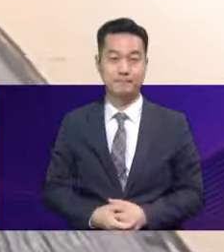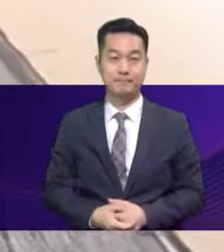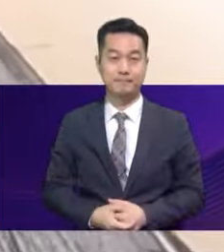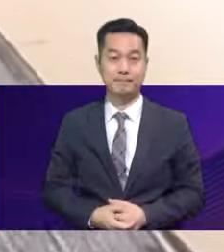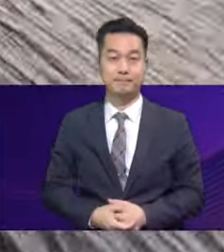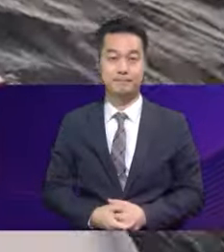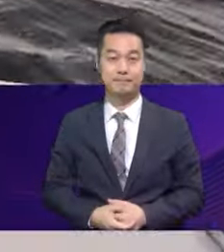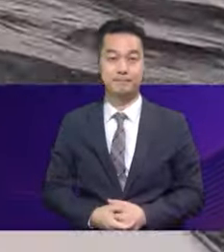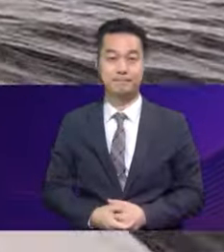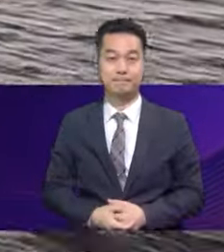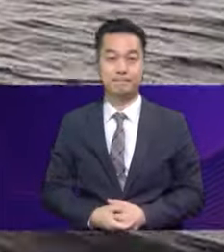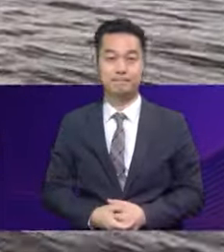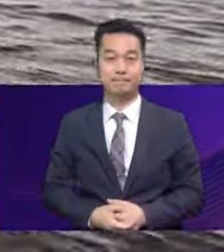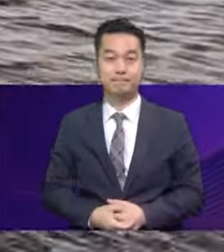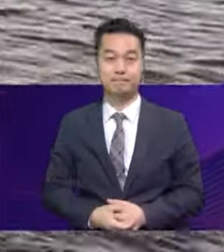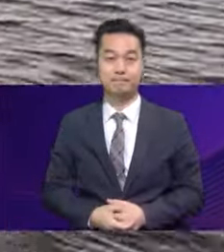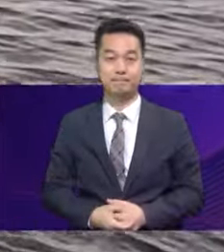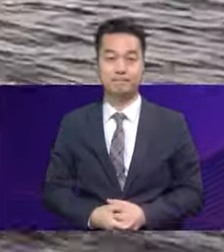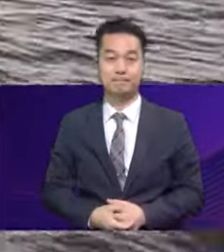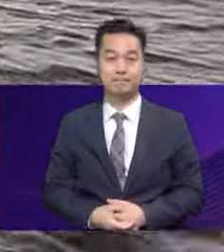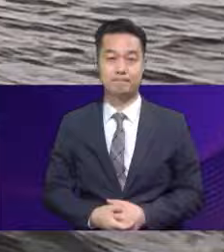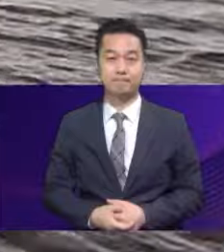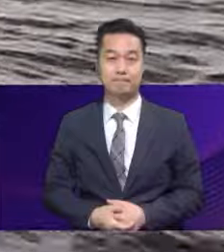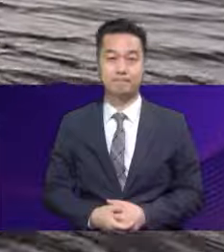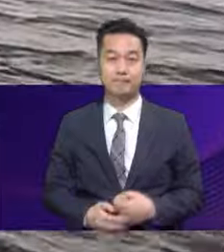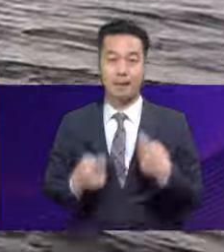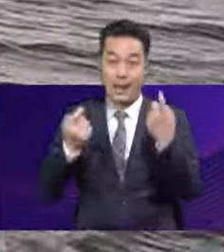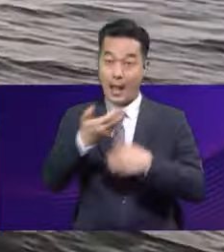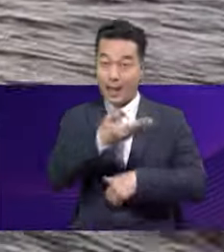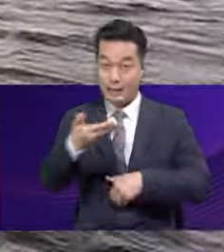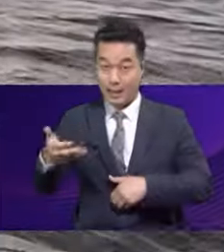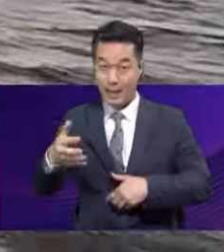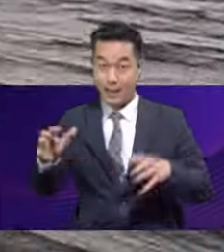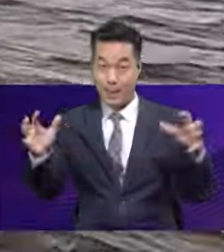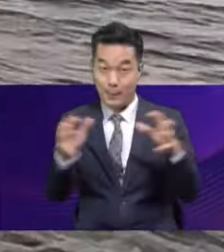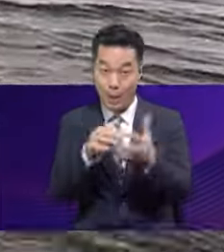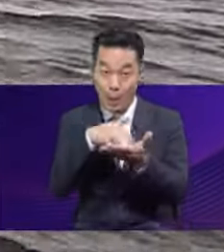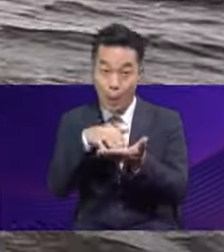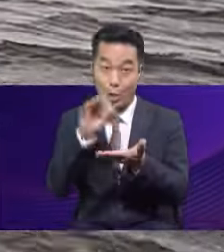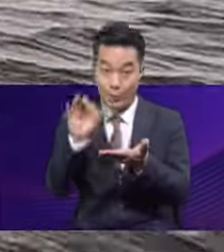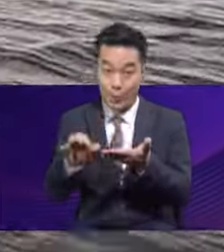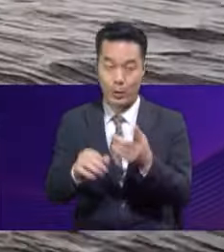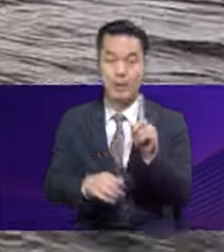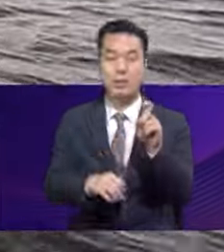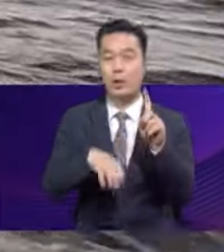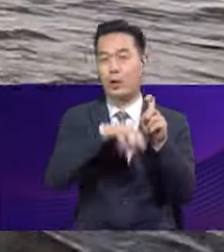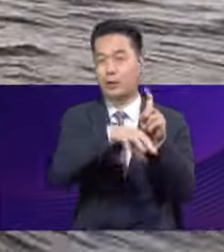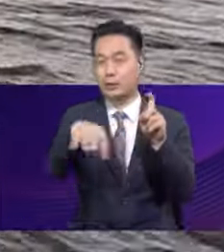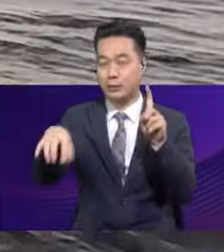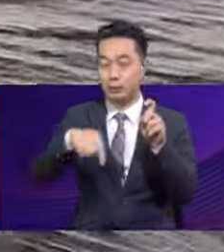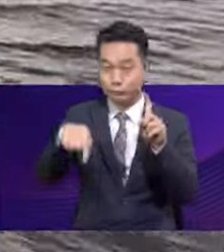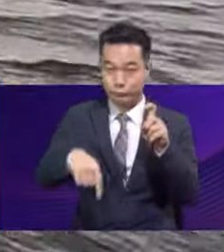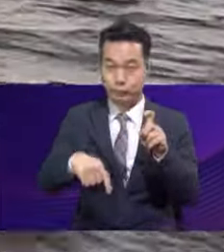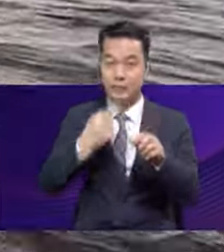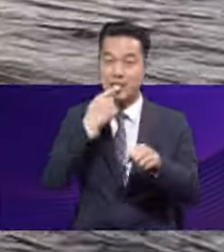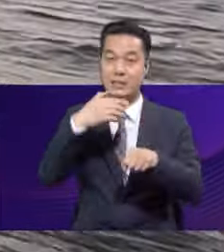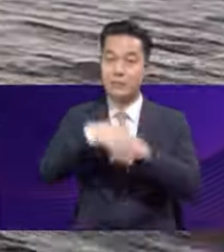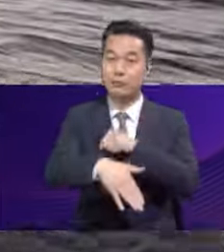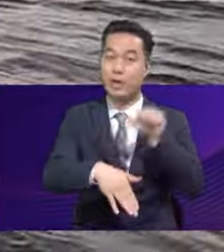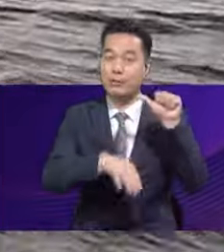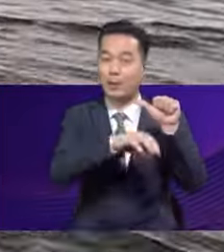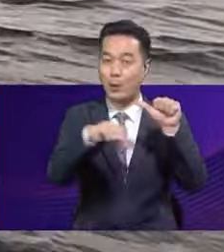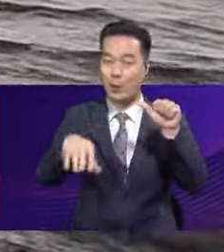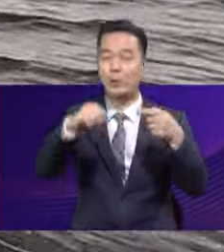네, 다음은 어디로 가볼까요? 한강 벨트 출구조사 결과 확인하시죠. 총 11개 지역 중 더불어민주당